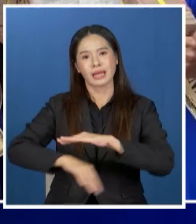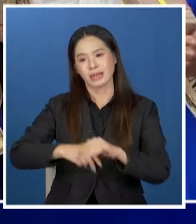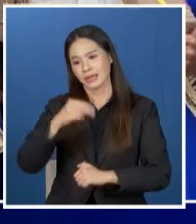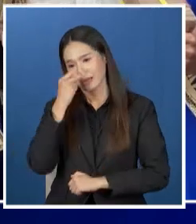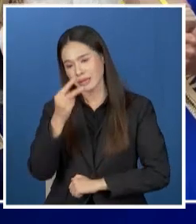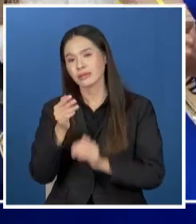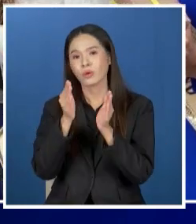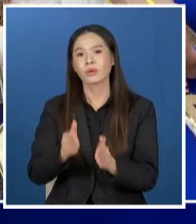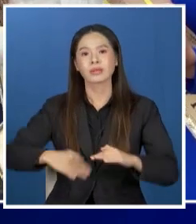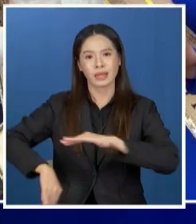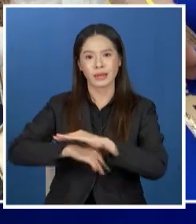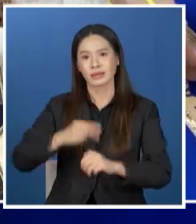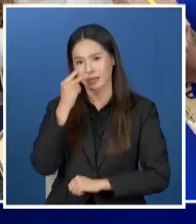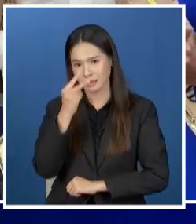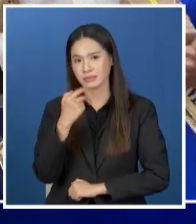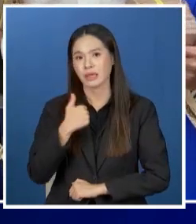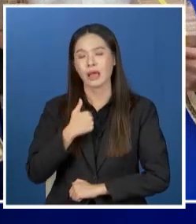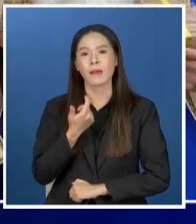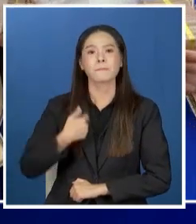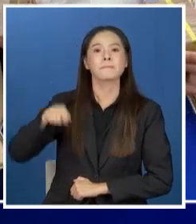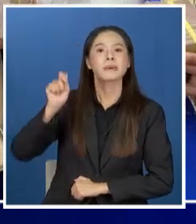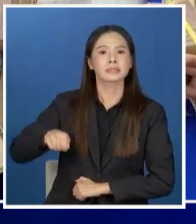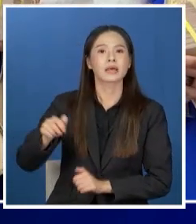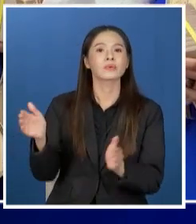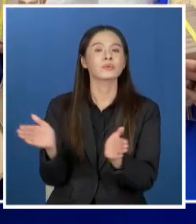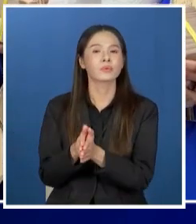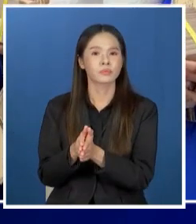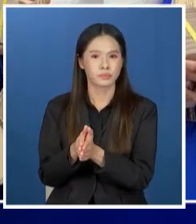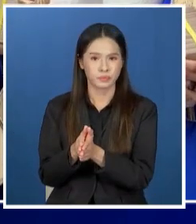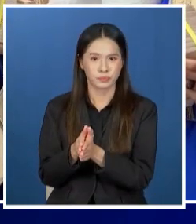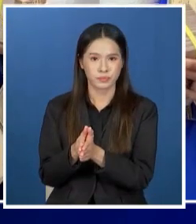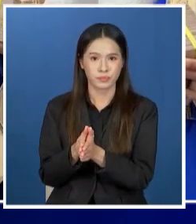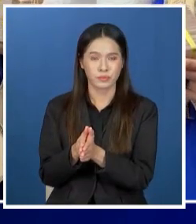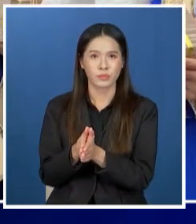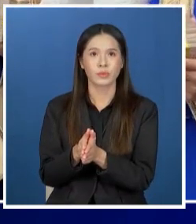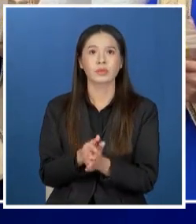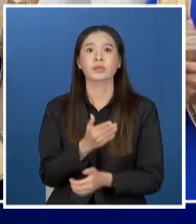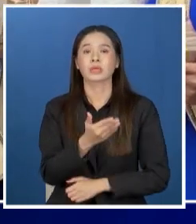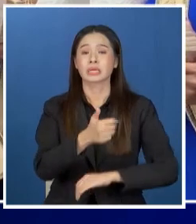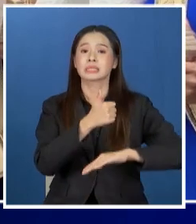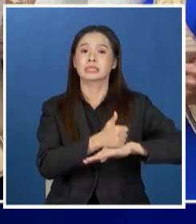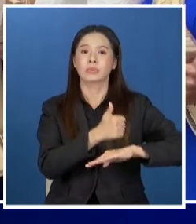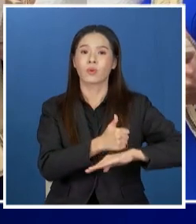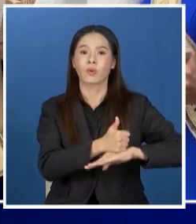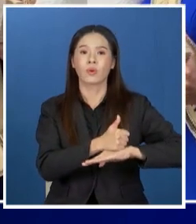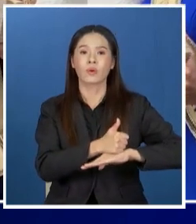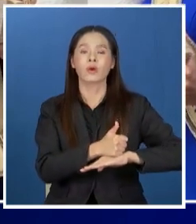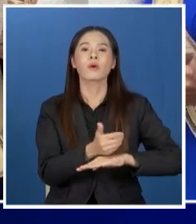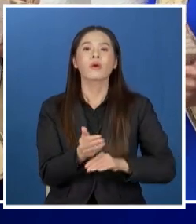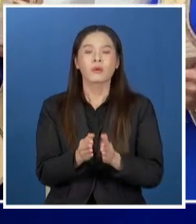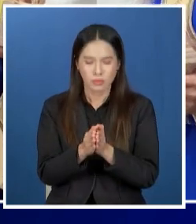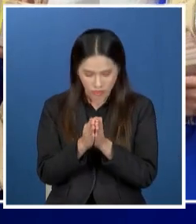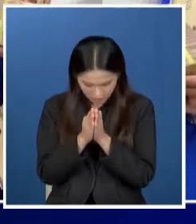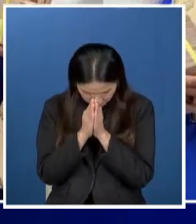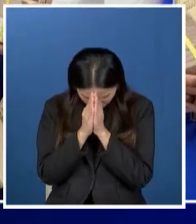อพยานสำคัญก็คือคุณเอกถ้าจะไปขึ้นศาลกับคุณณวัฒน์นะและคุณ VCOV นะครับก็กราบขอโ